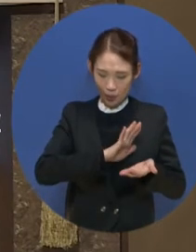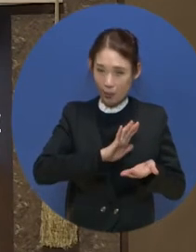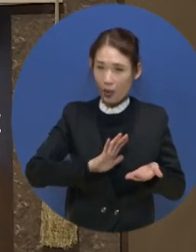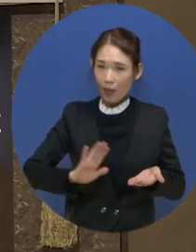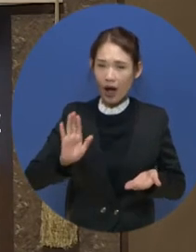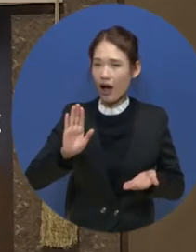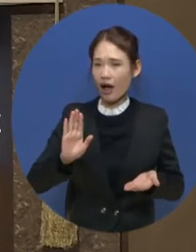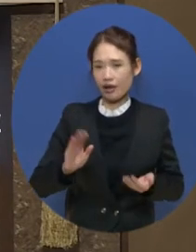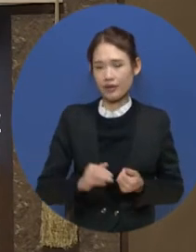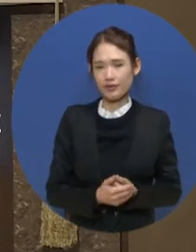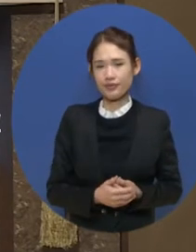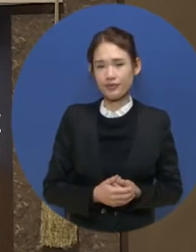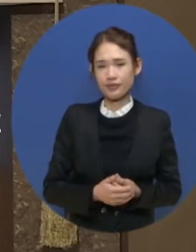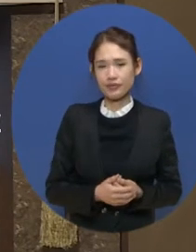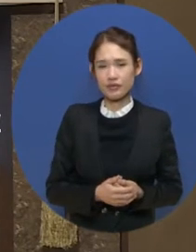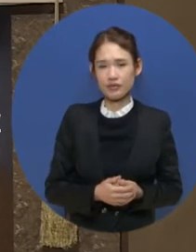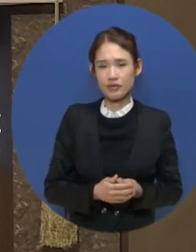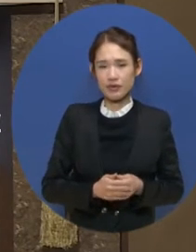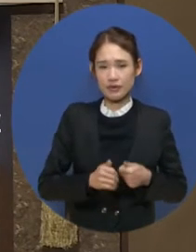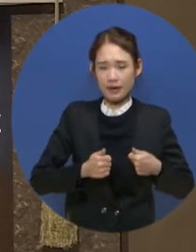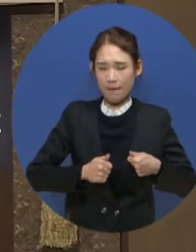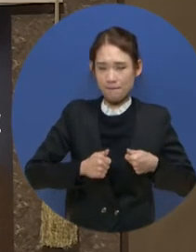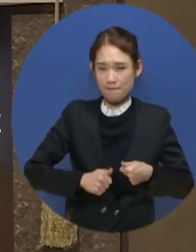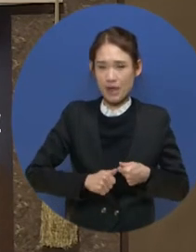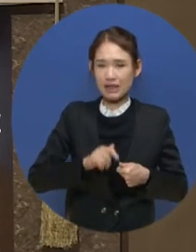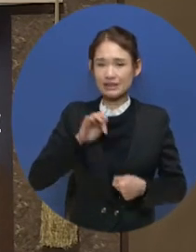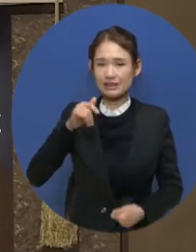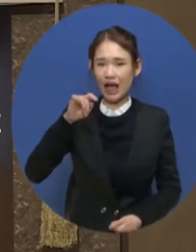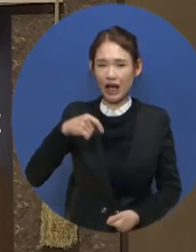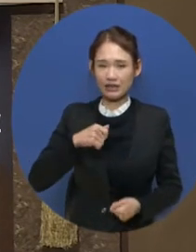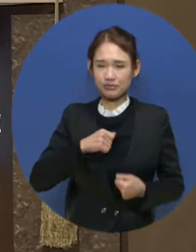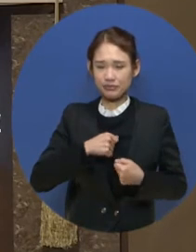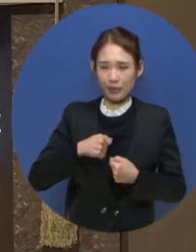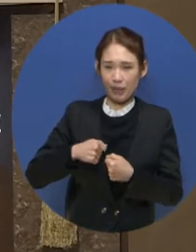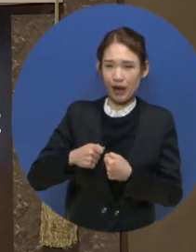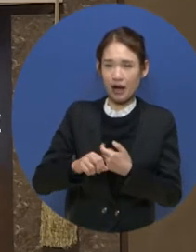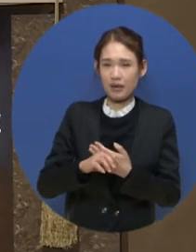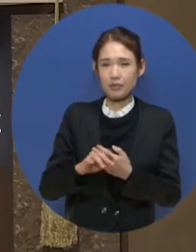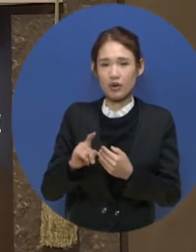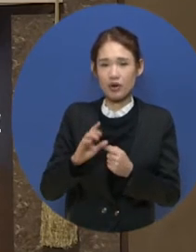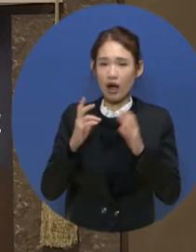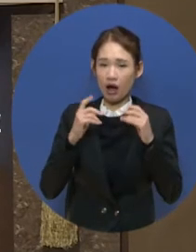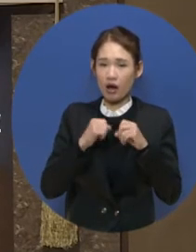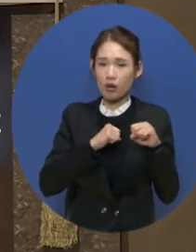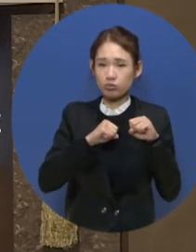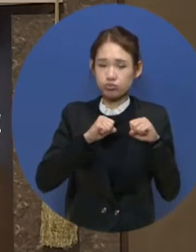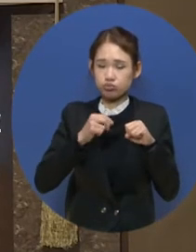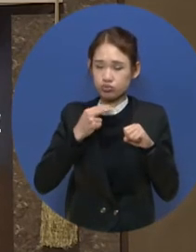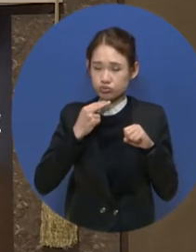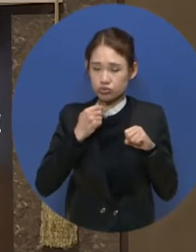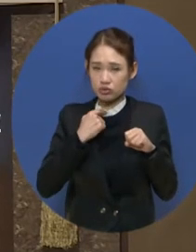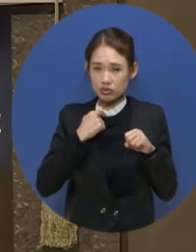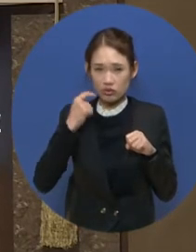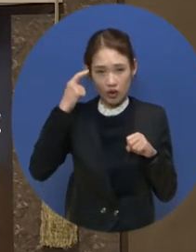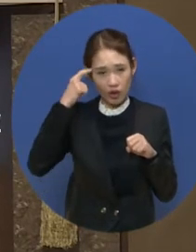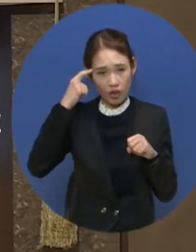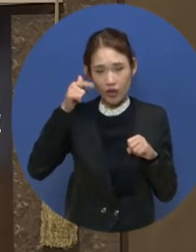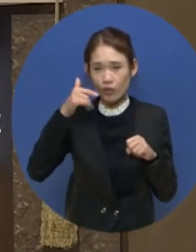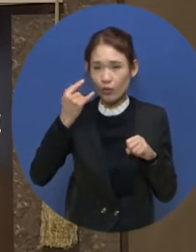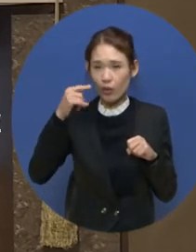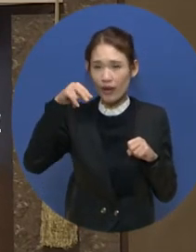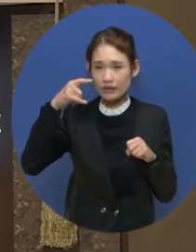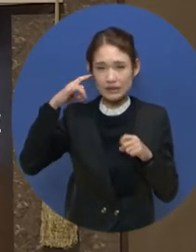근데 그 길을 기차 극을 하면 는 그 아이가 한번 움직이지 않았지만 이 왜 신경계통